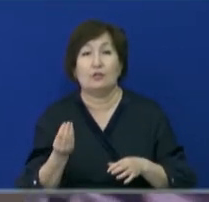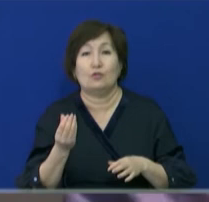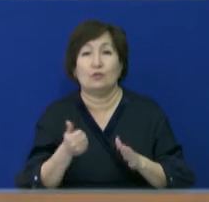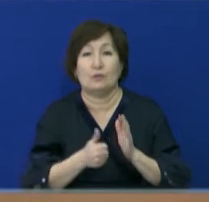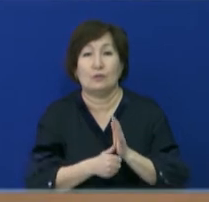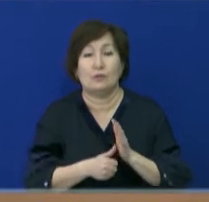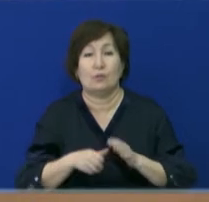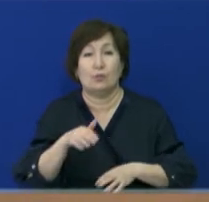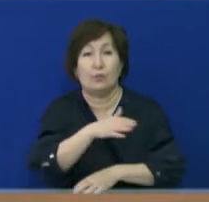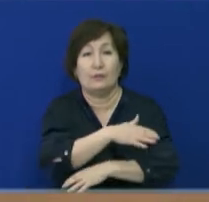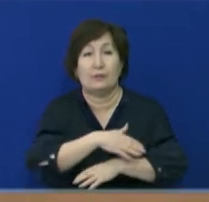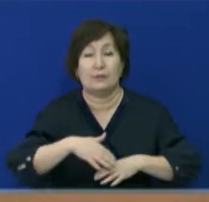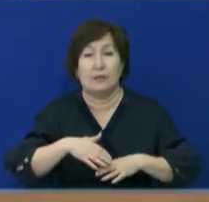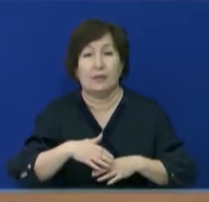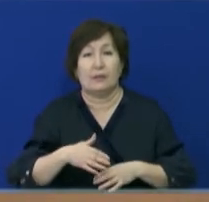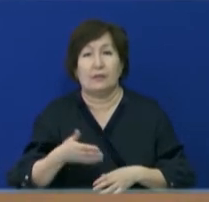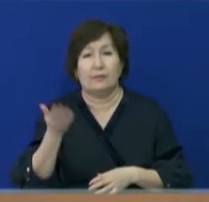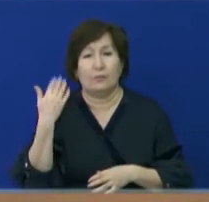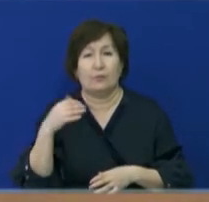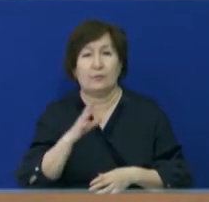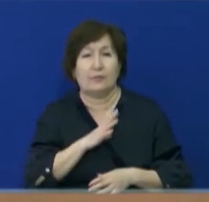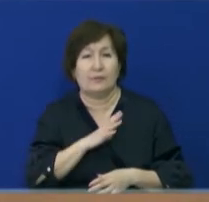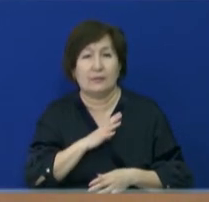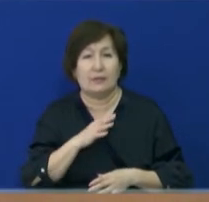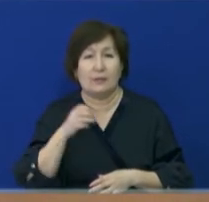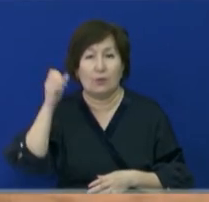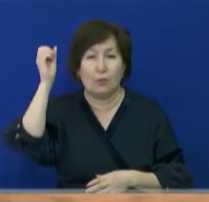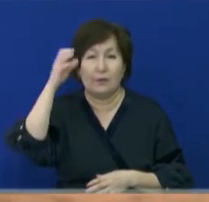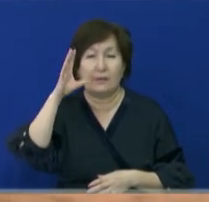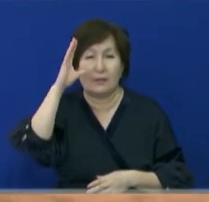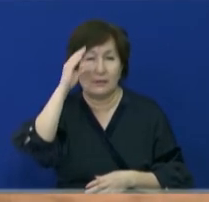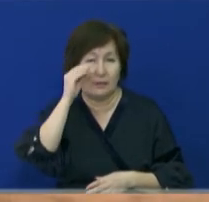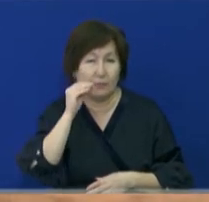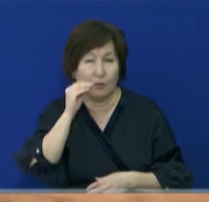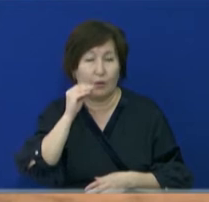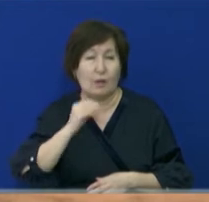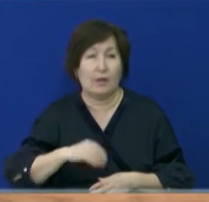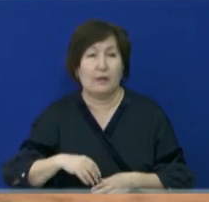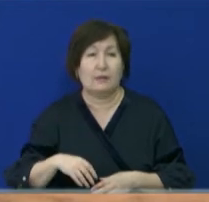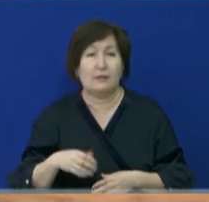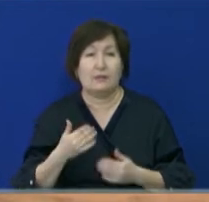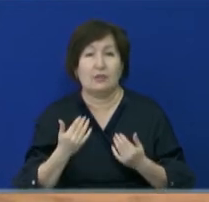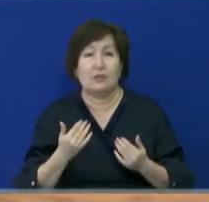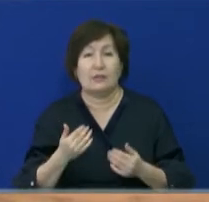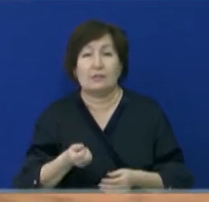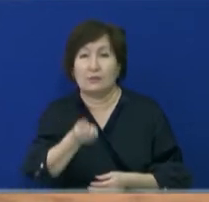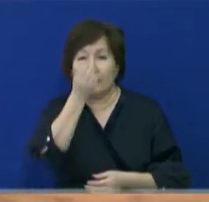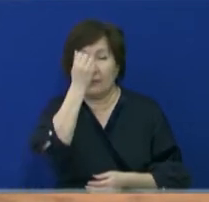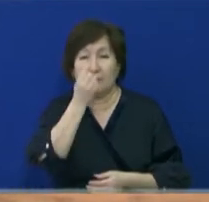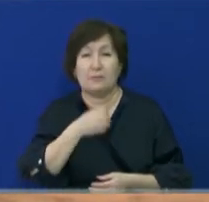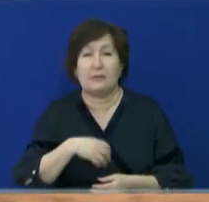тұрғындары ұзақ жылдар бойы көшенің қараңғылық құшағында қалып келгенін айтады. Енді мынау жақсы, рахмет жасап